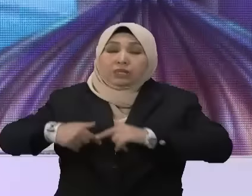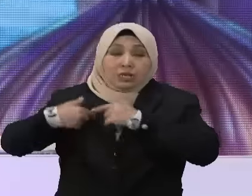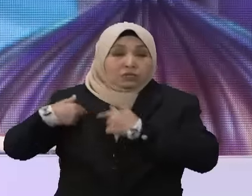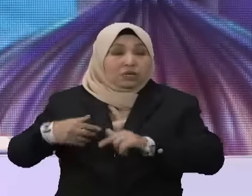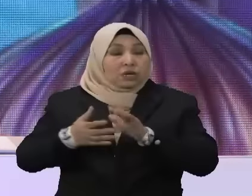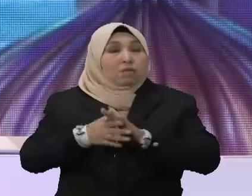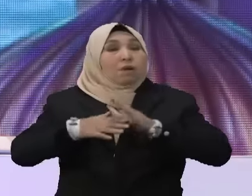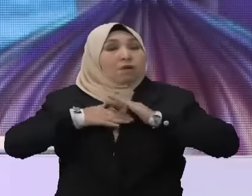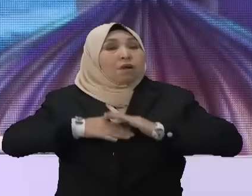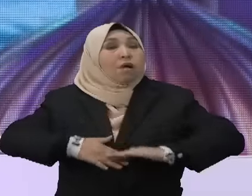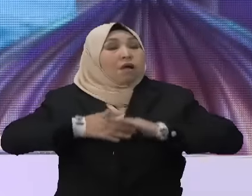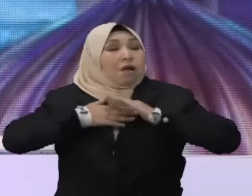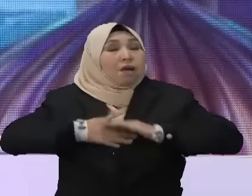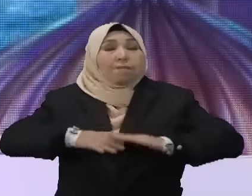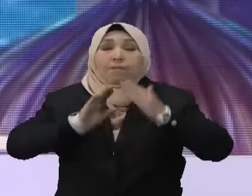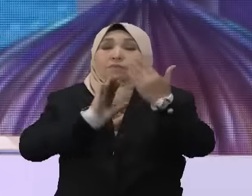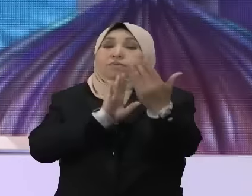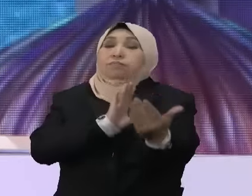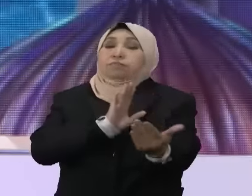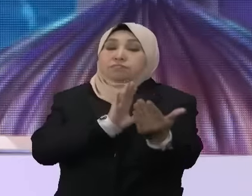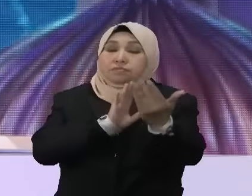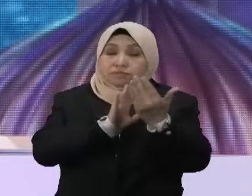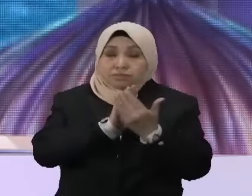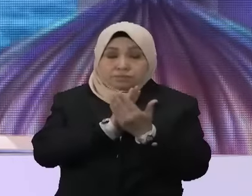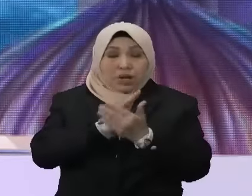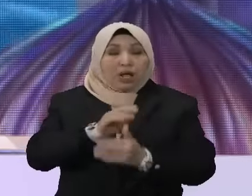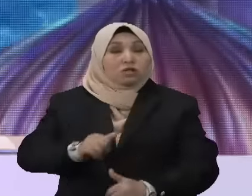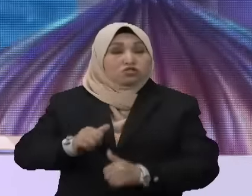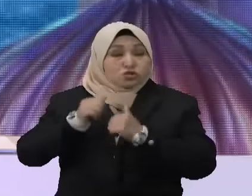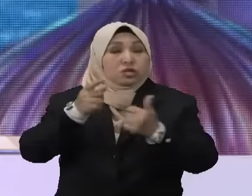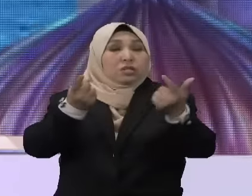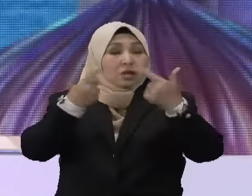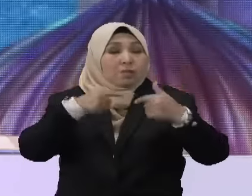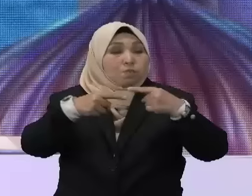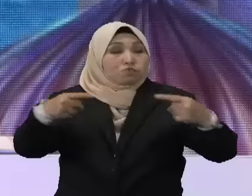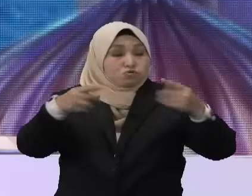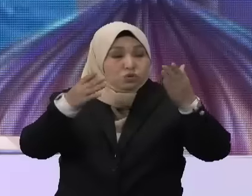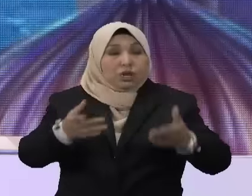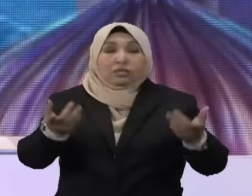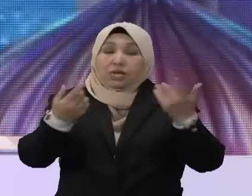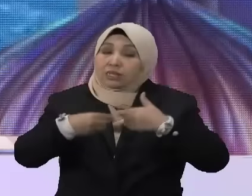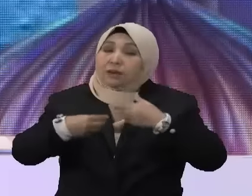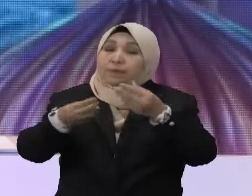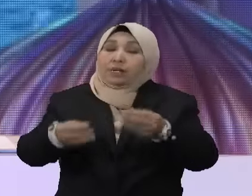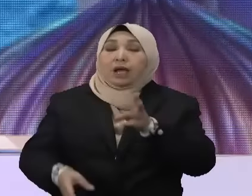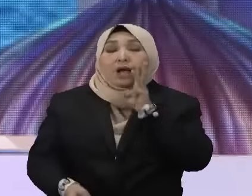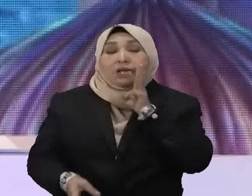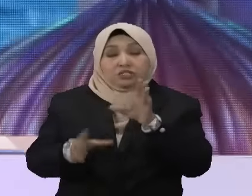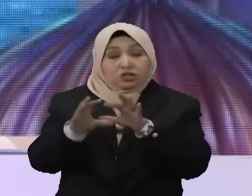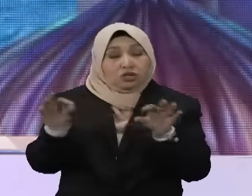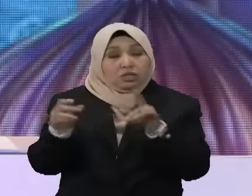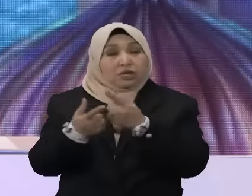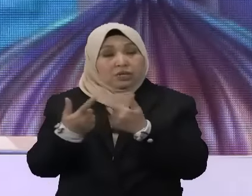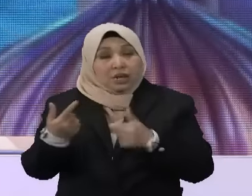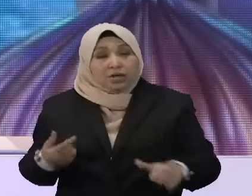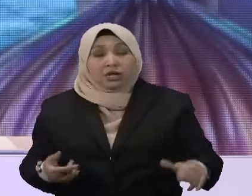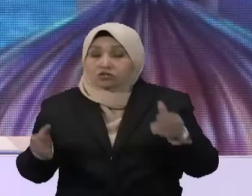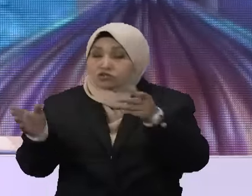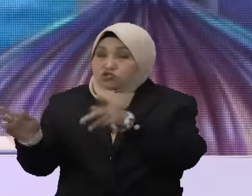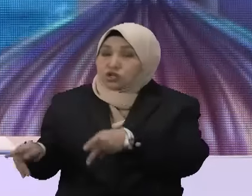itu bertenang dan boleh menghadapi bala tentera yang datang. Dan juga diberikan air. Kalau kita cerita dari sudut